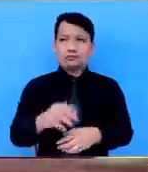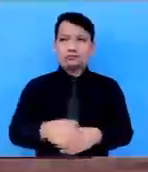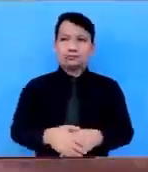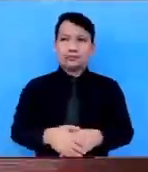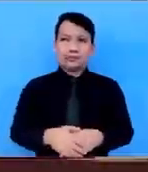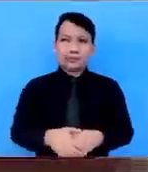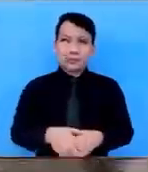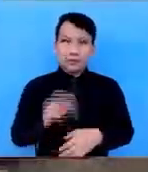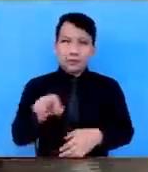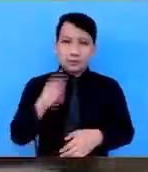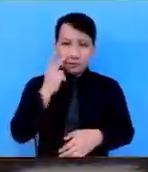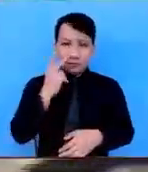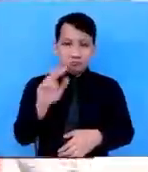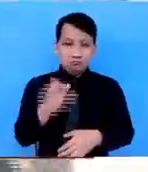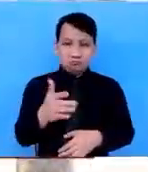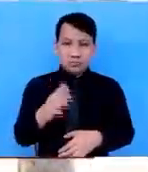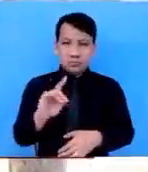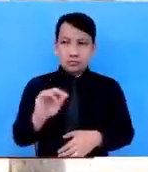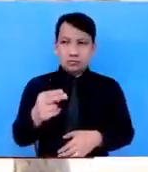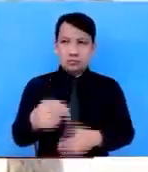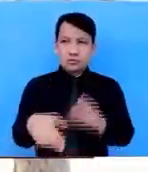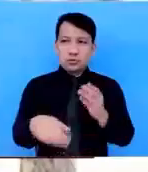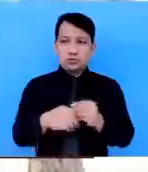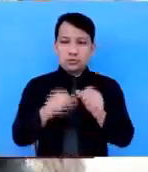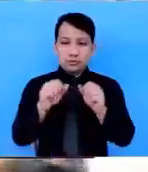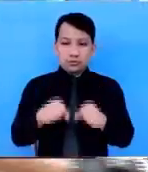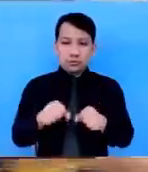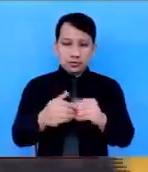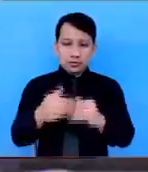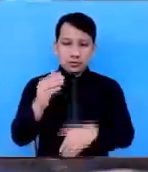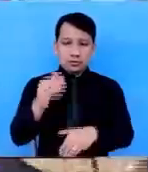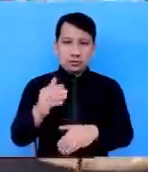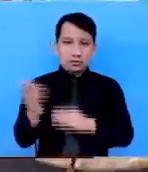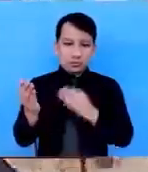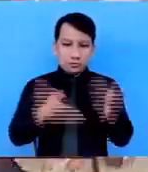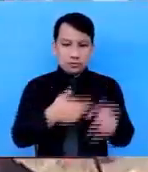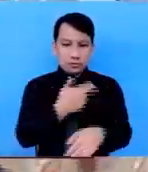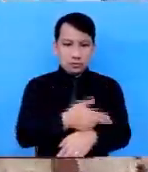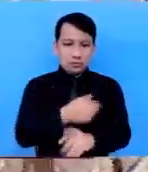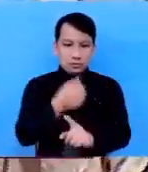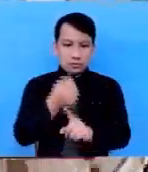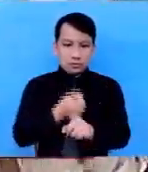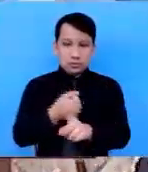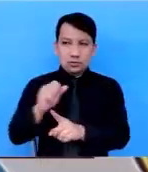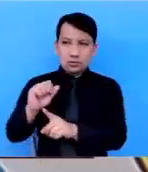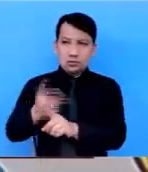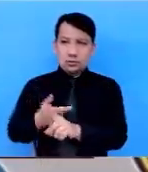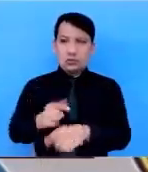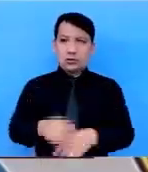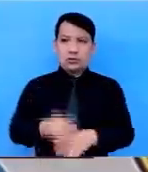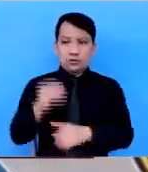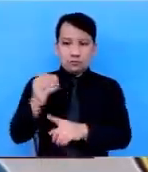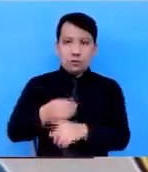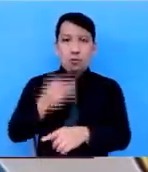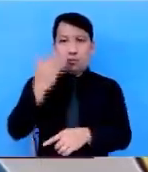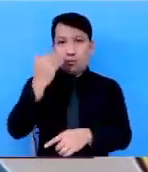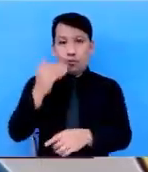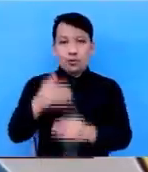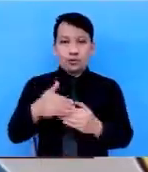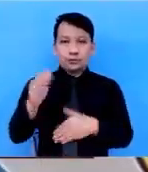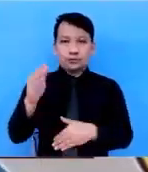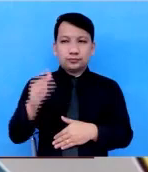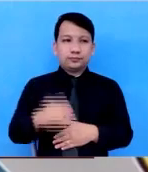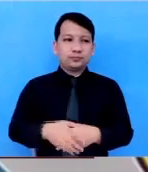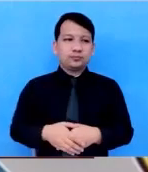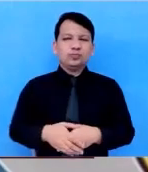Gayunman, tansya ng DOH, pwede pang dumami ang mga no-hospital sa Setyembre hanggang Oktubre. That is because of the waning immunity